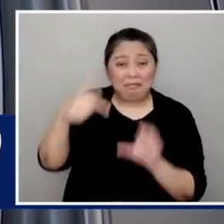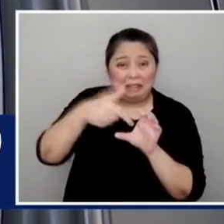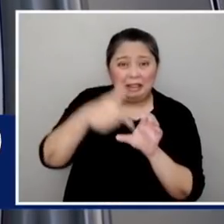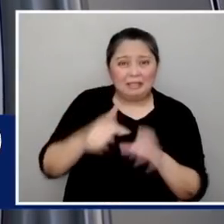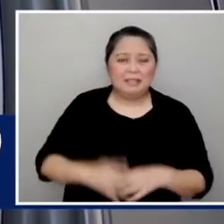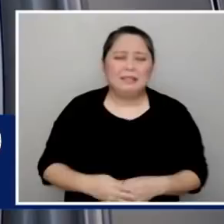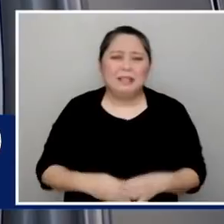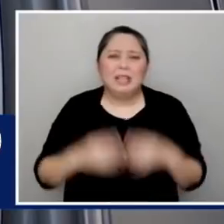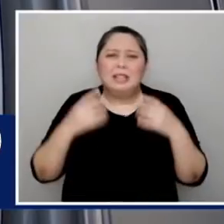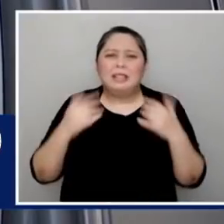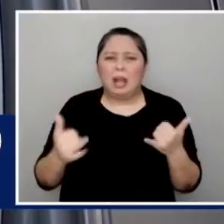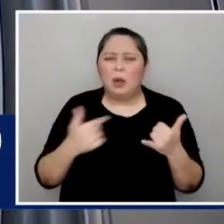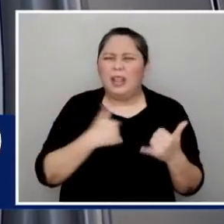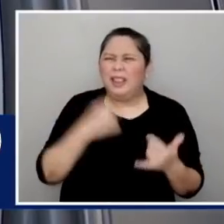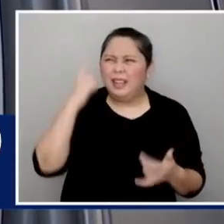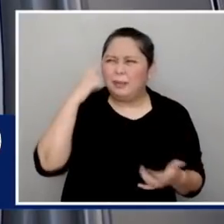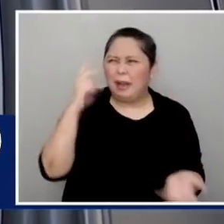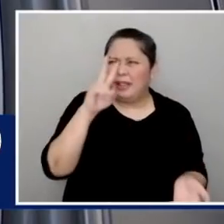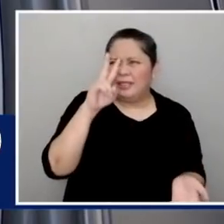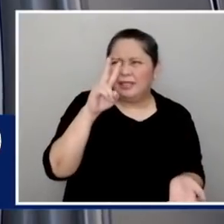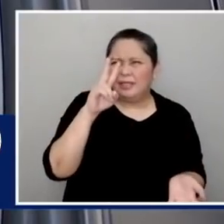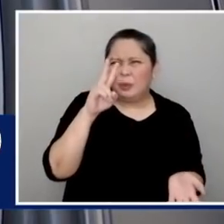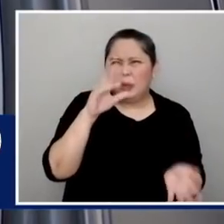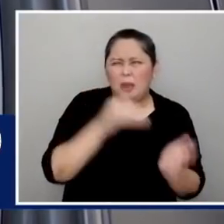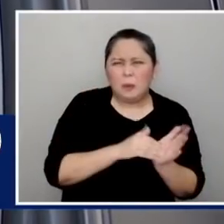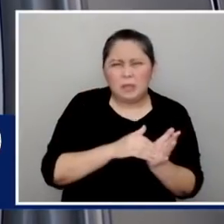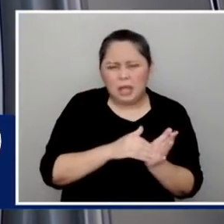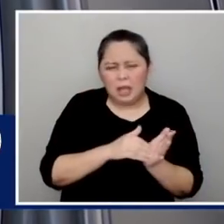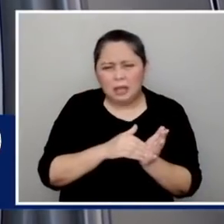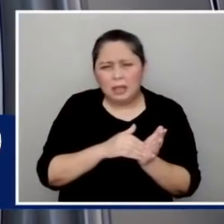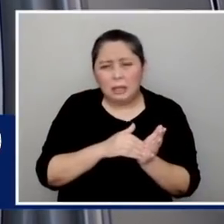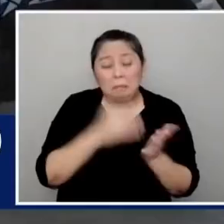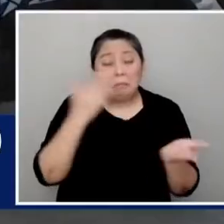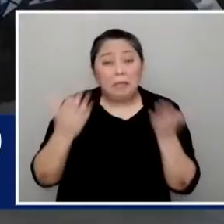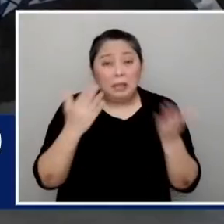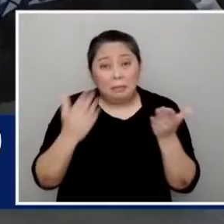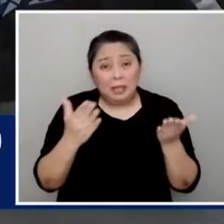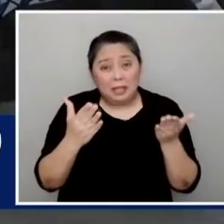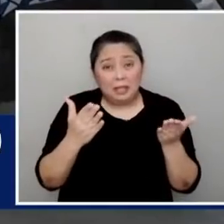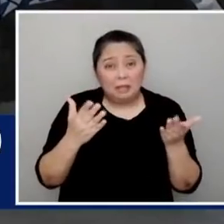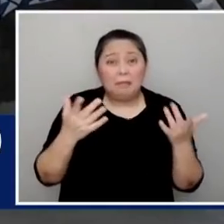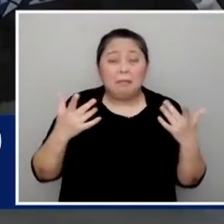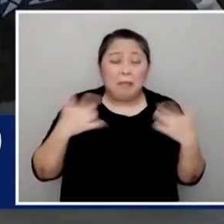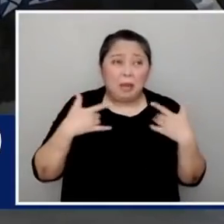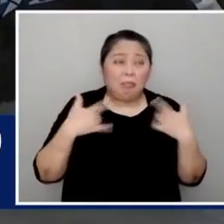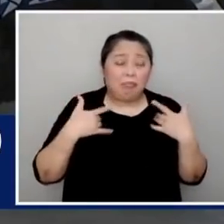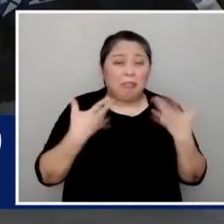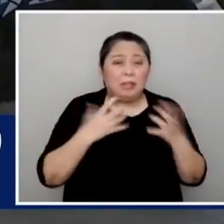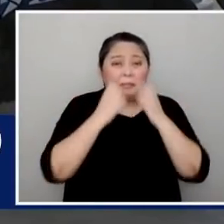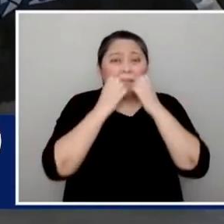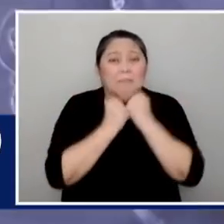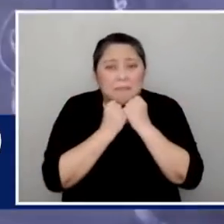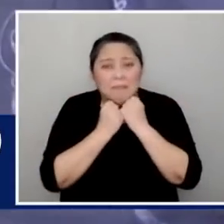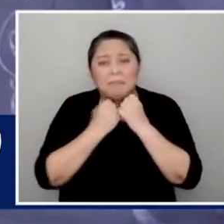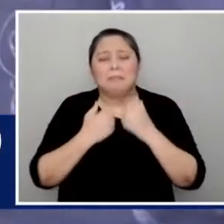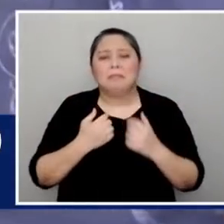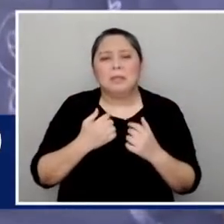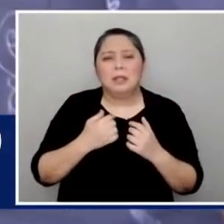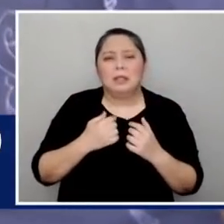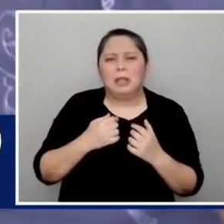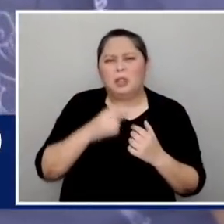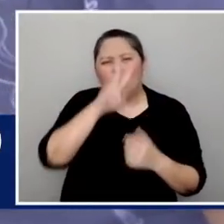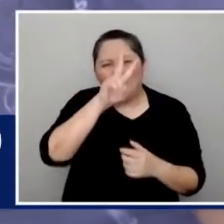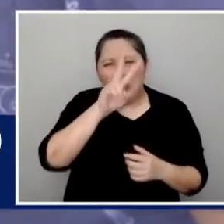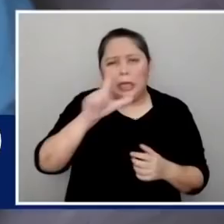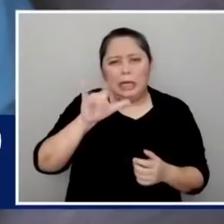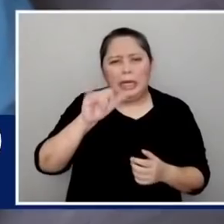kulang-kulang 4 na litro yung natipid ko doon sa kinarga ko. Dito rin palaging nagkakarga ang jeepney